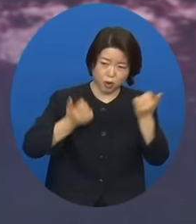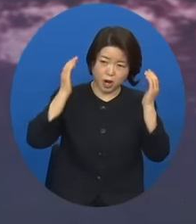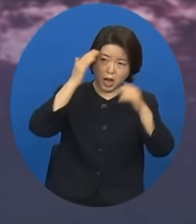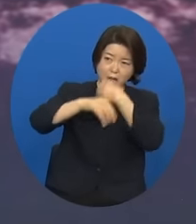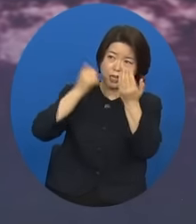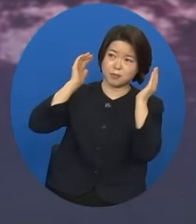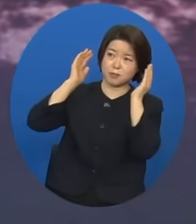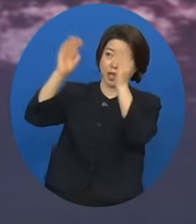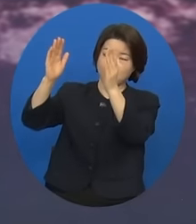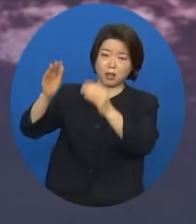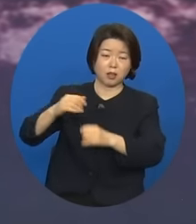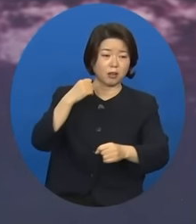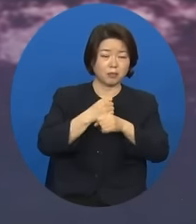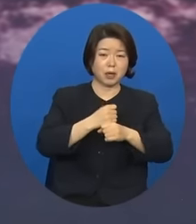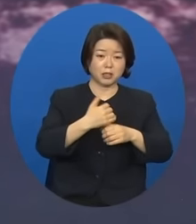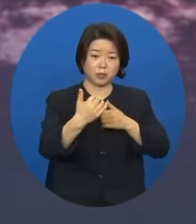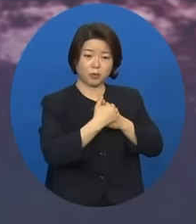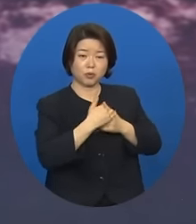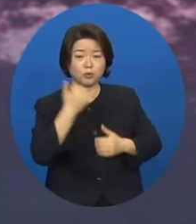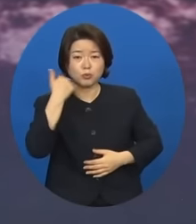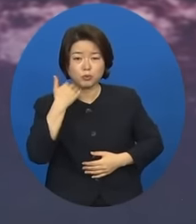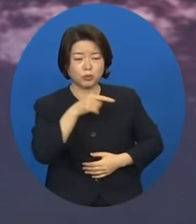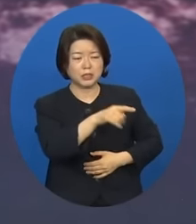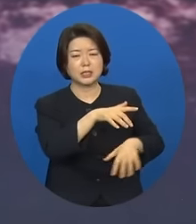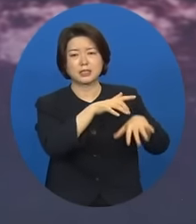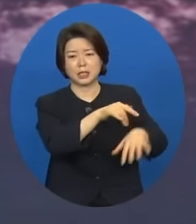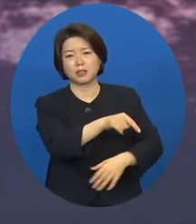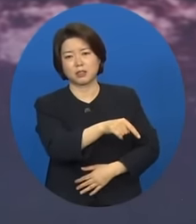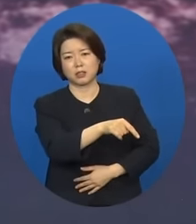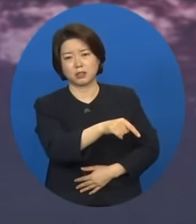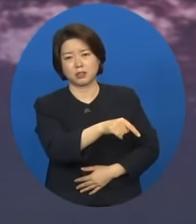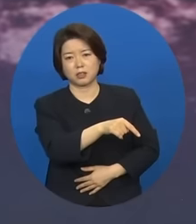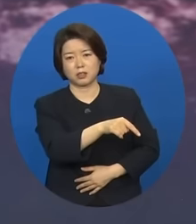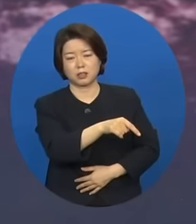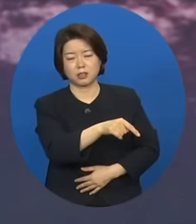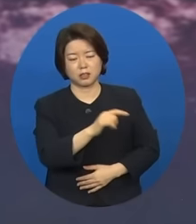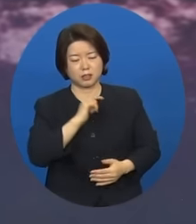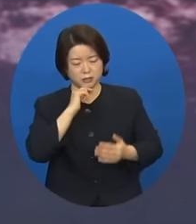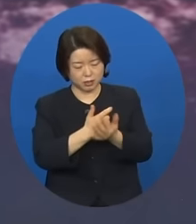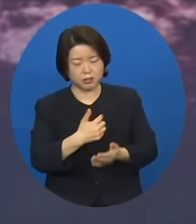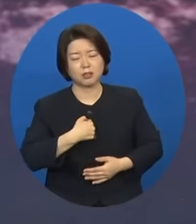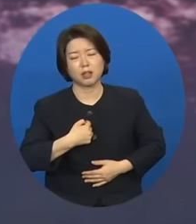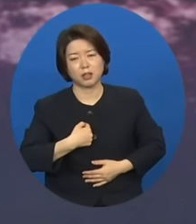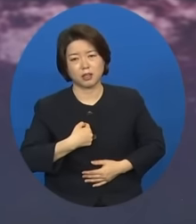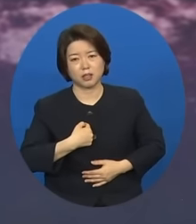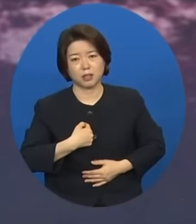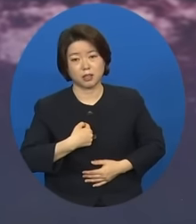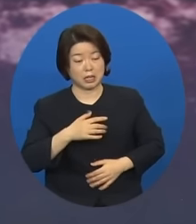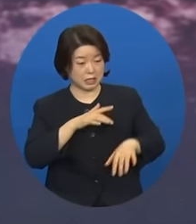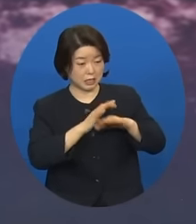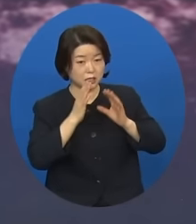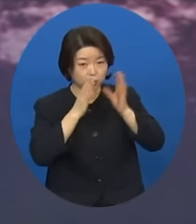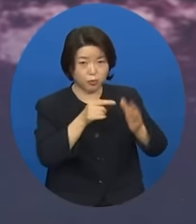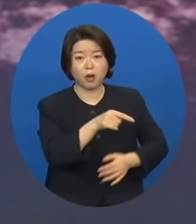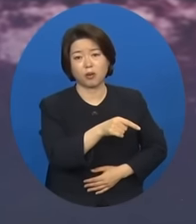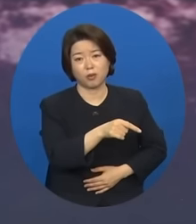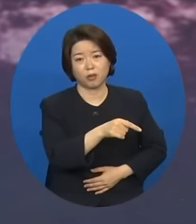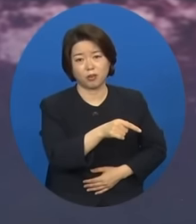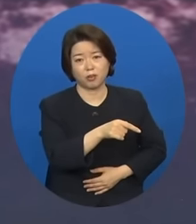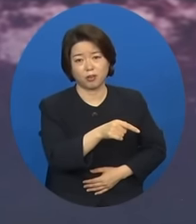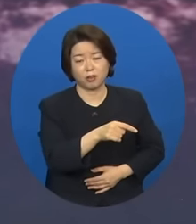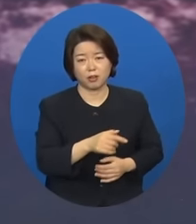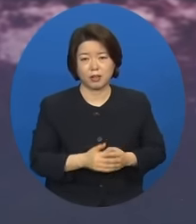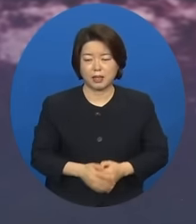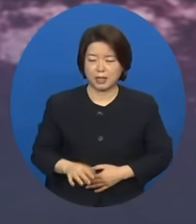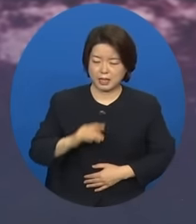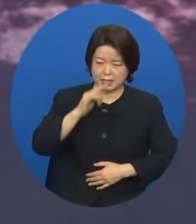그것은 누구냐는 거예요 블레셋이 사이죠 속이는 것이죠 그렇게 해서 그 계속